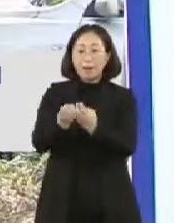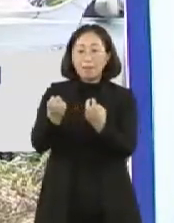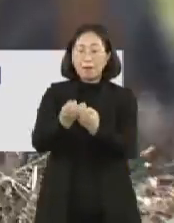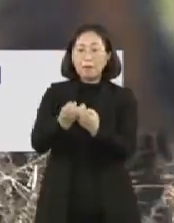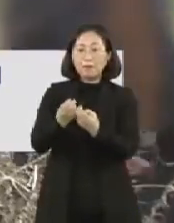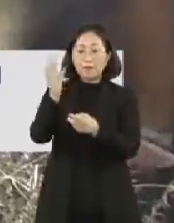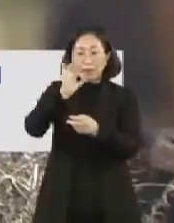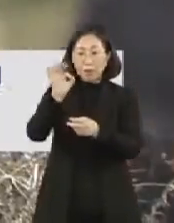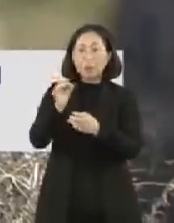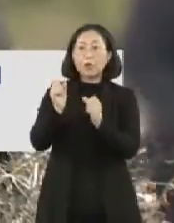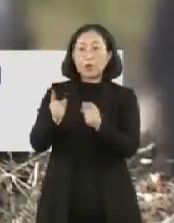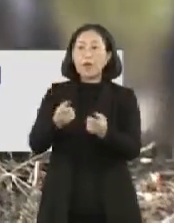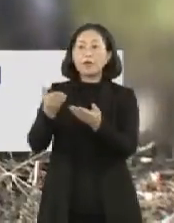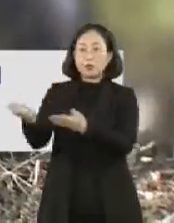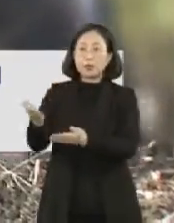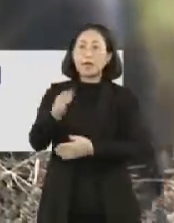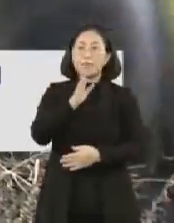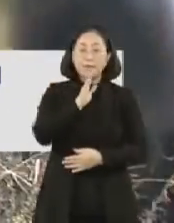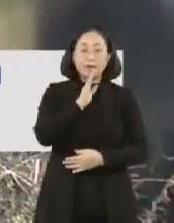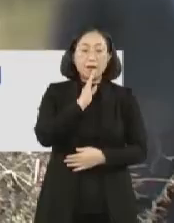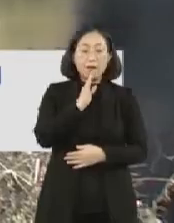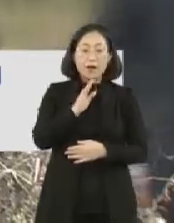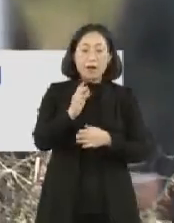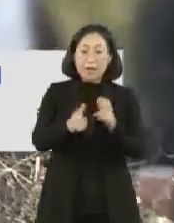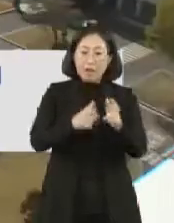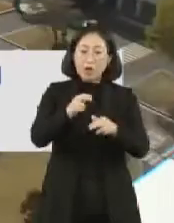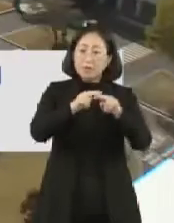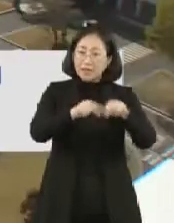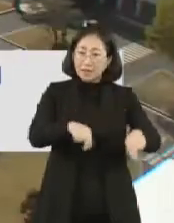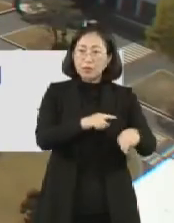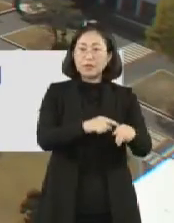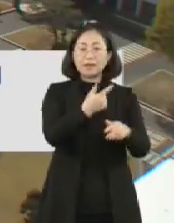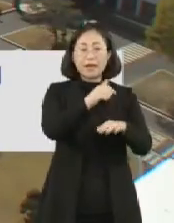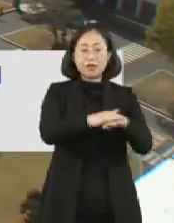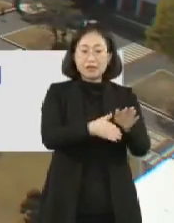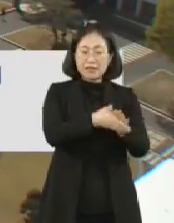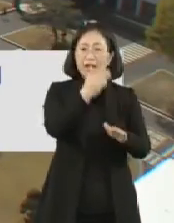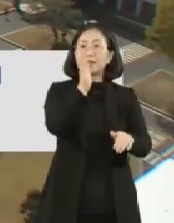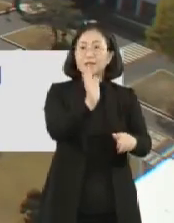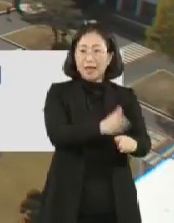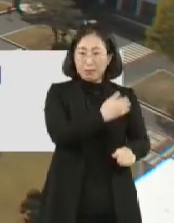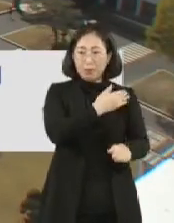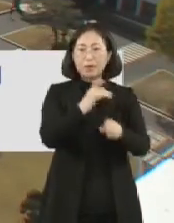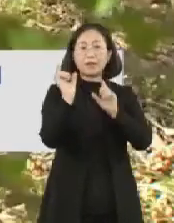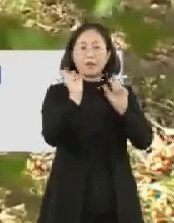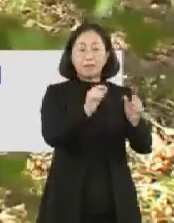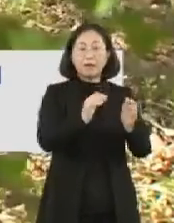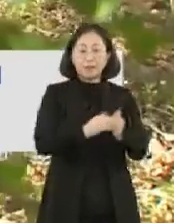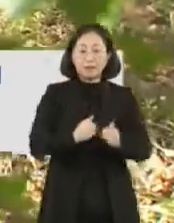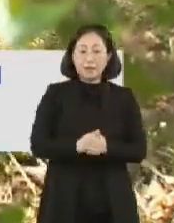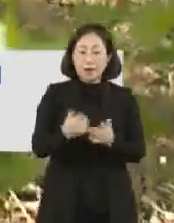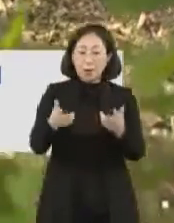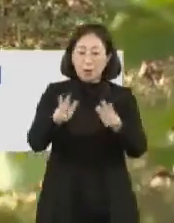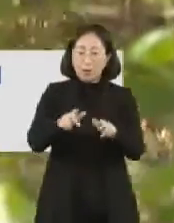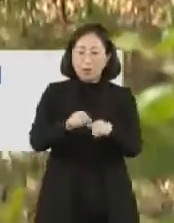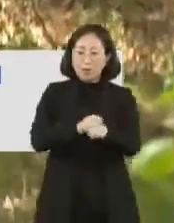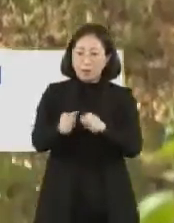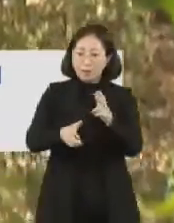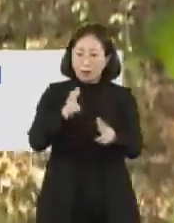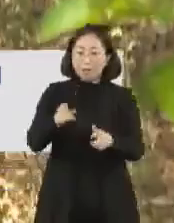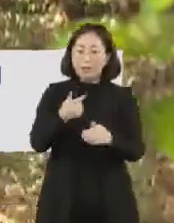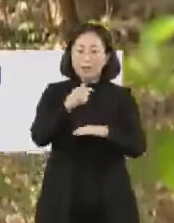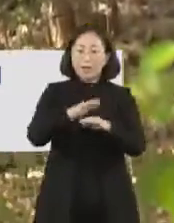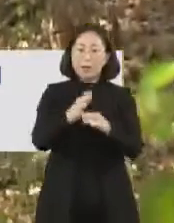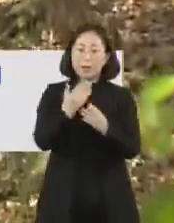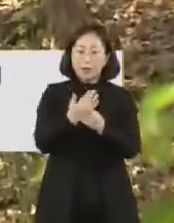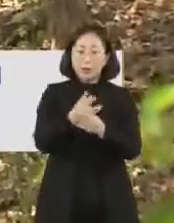기회를 더 줘야 했다 며 민간 층 내 사업 취소는 잘못됐다고 판결했습니다 내동 공원 민간 특례 사업은